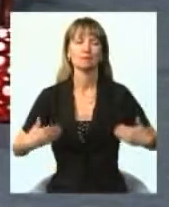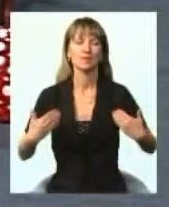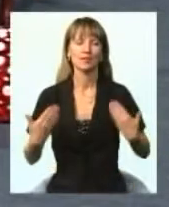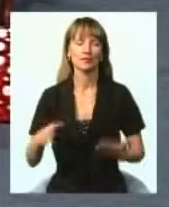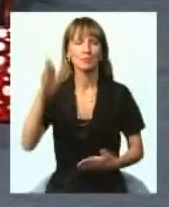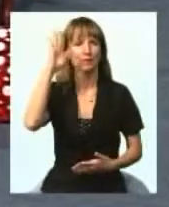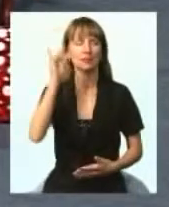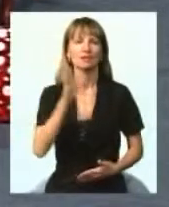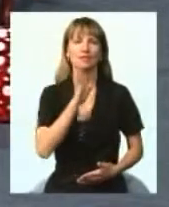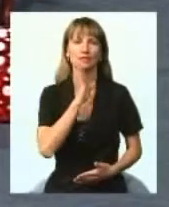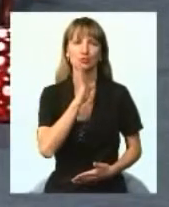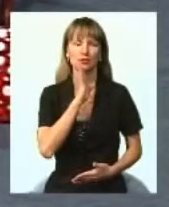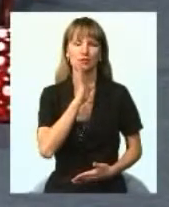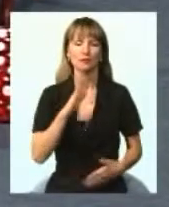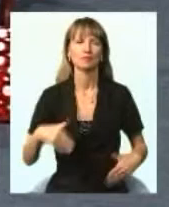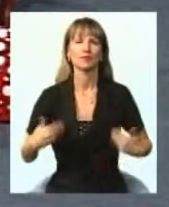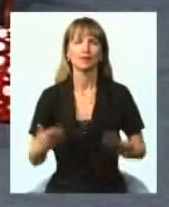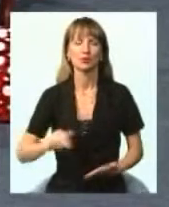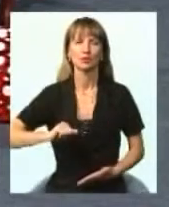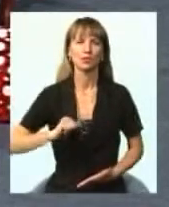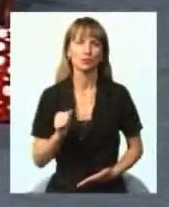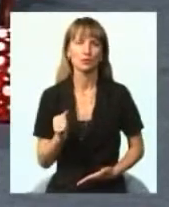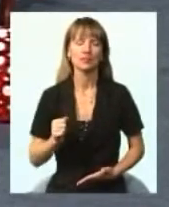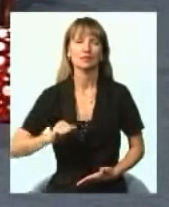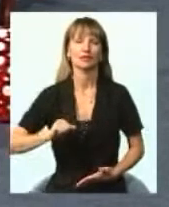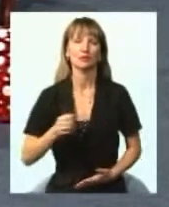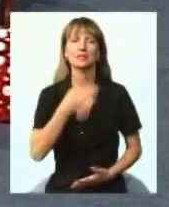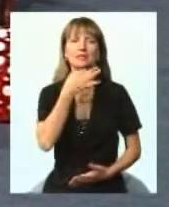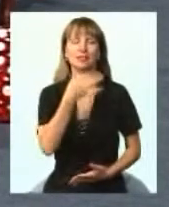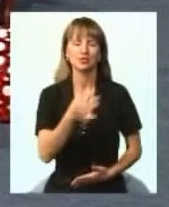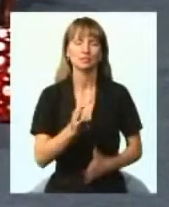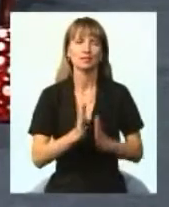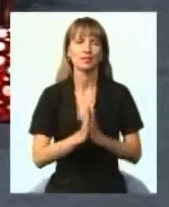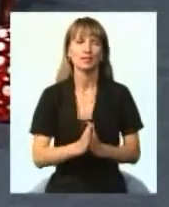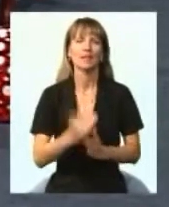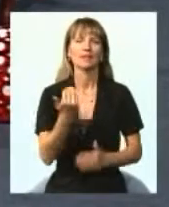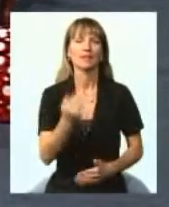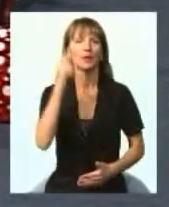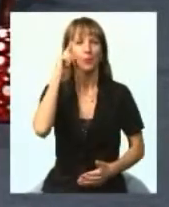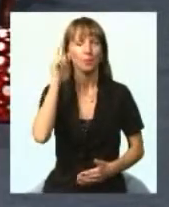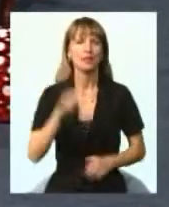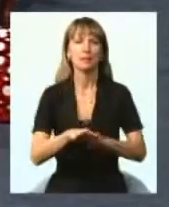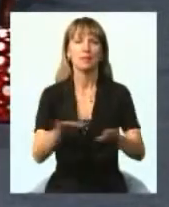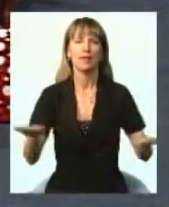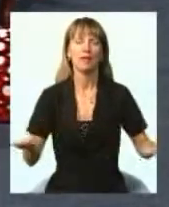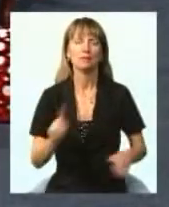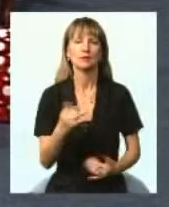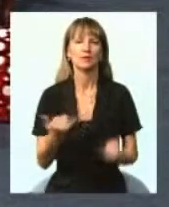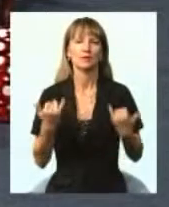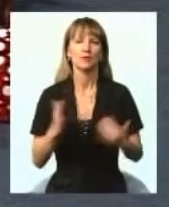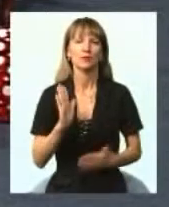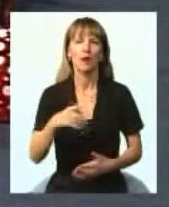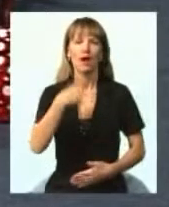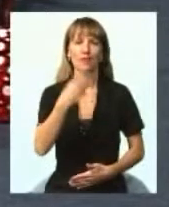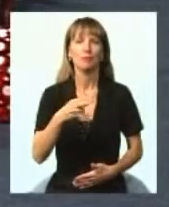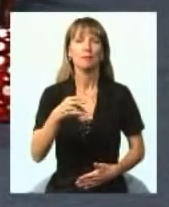Привіт, хлопчики та дівчатка. Привіт, друзі. Друзі, скажіть, ну, будь ласка, а чи вмієте ви плавати? Адже сьогодні ми будемо